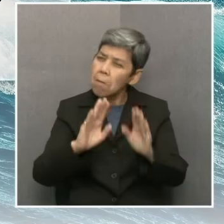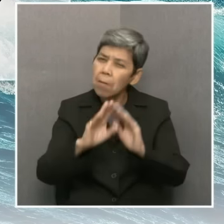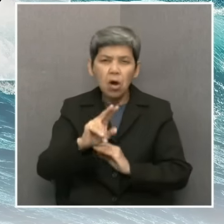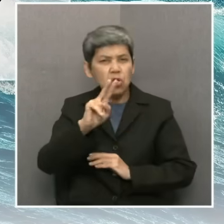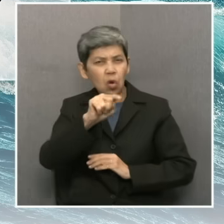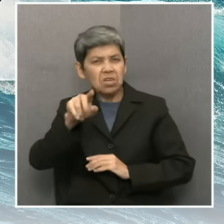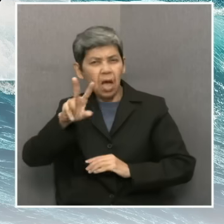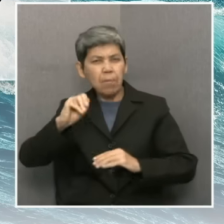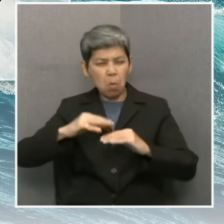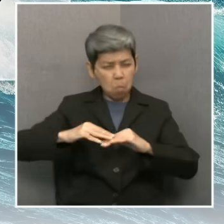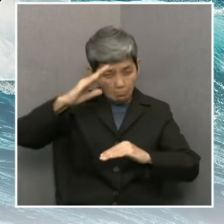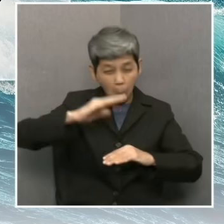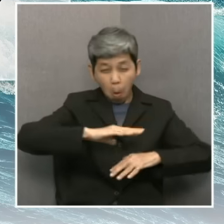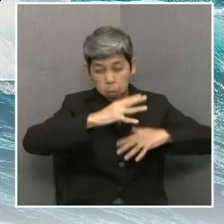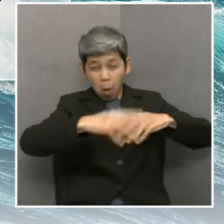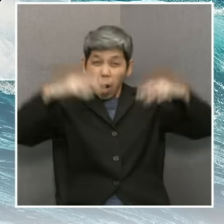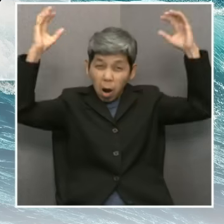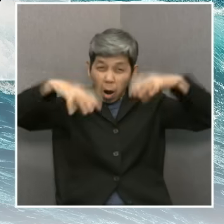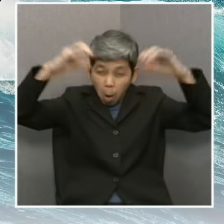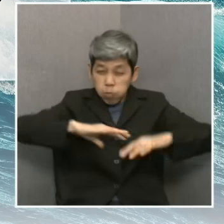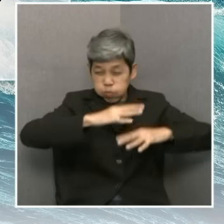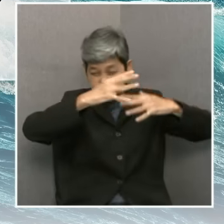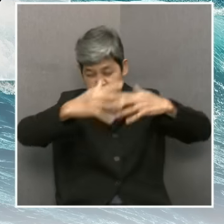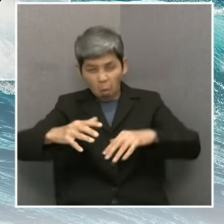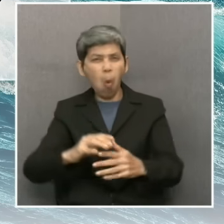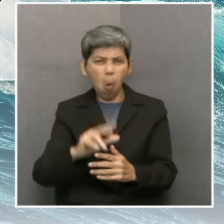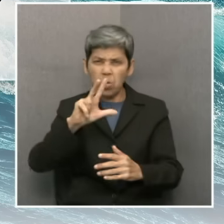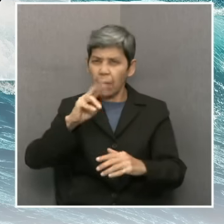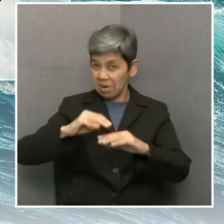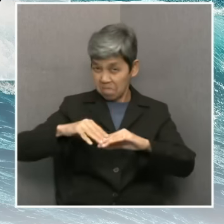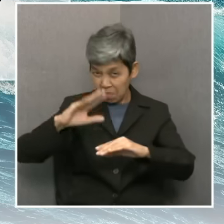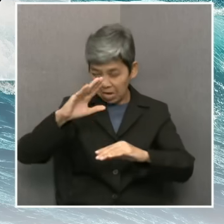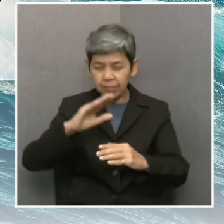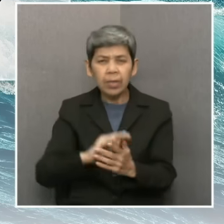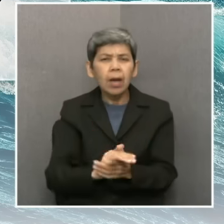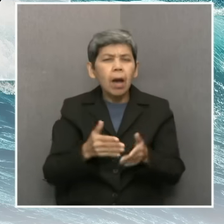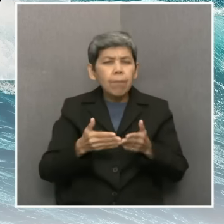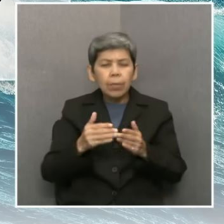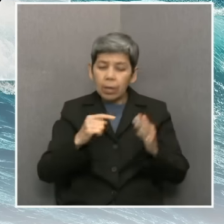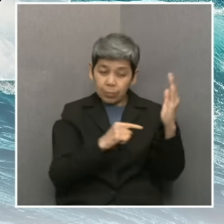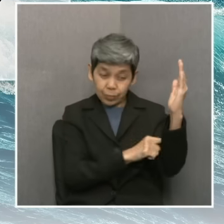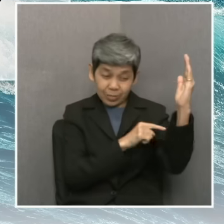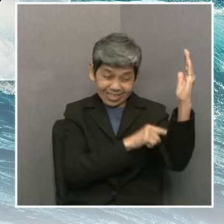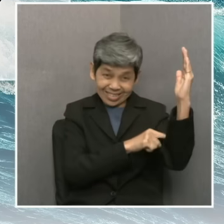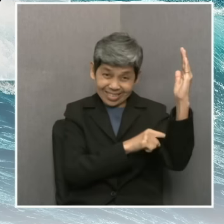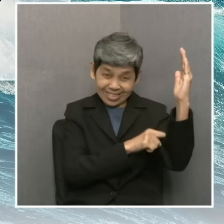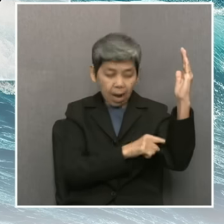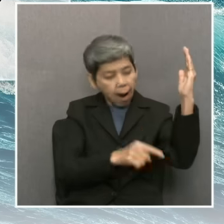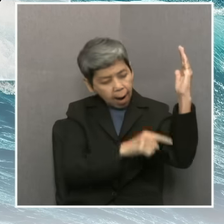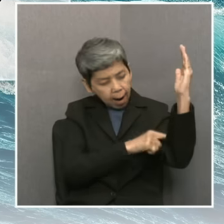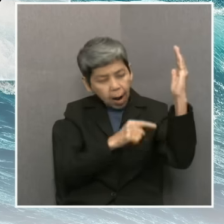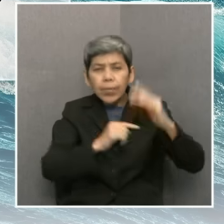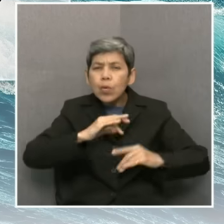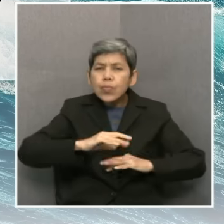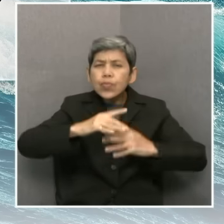2-3เมตจุดที่เกิดฝนฟ้าคะนองคลื่นสูงมากกว่า 3เมตส่วนทะเลอันดามันตอนล่างและอ่าวไทยตอน